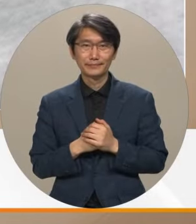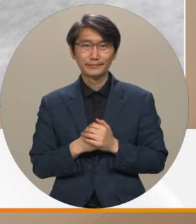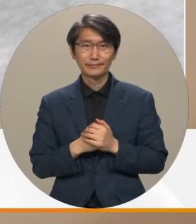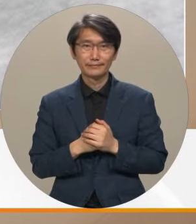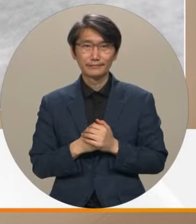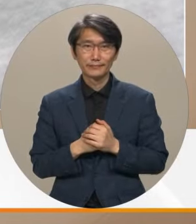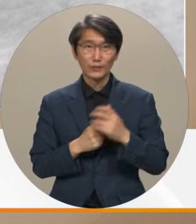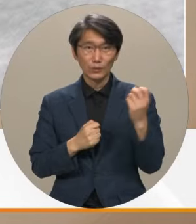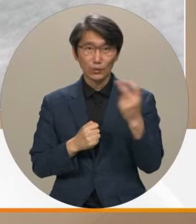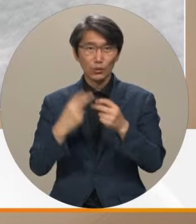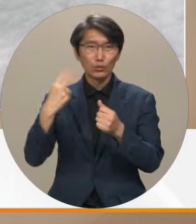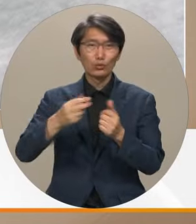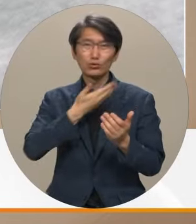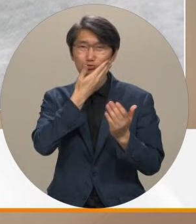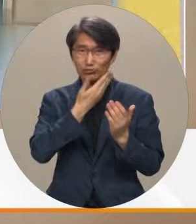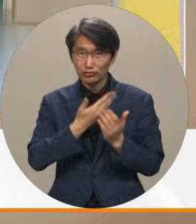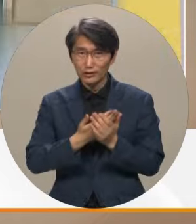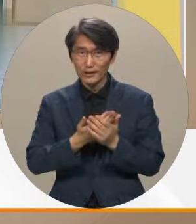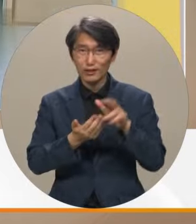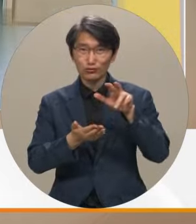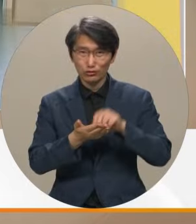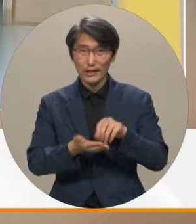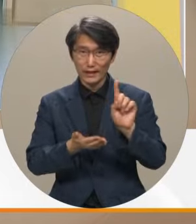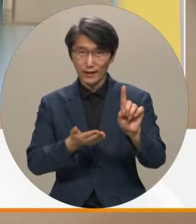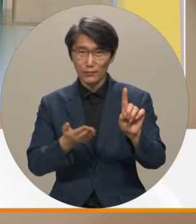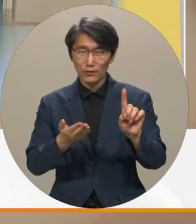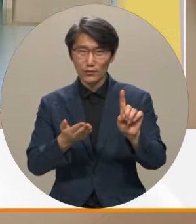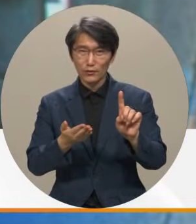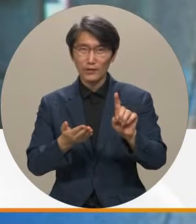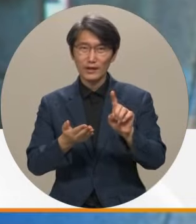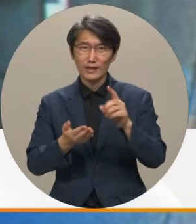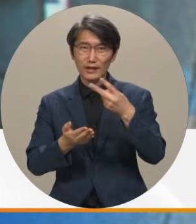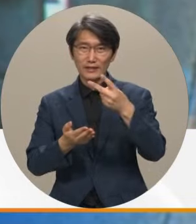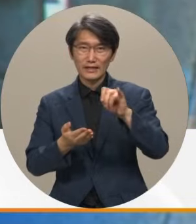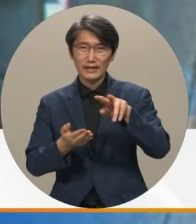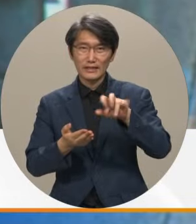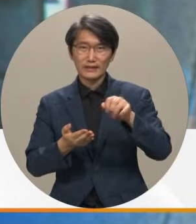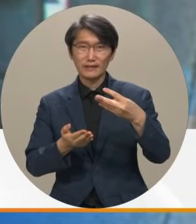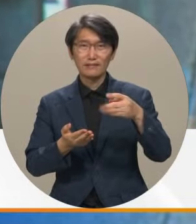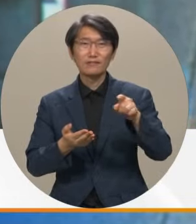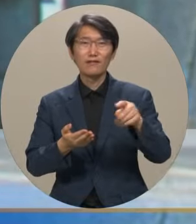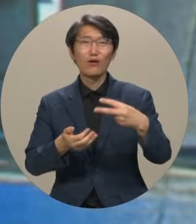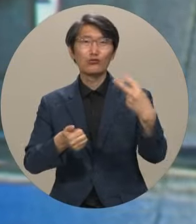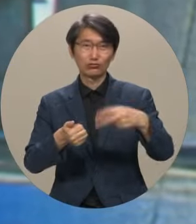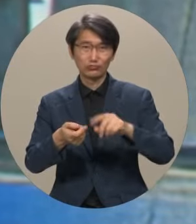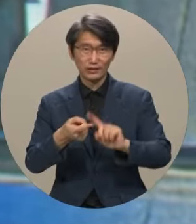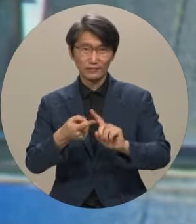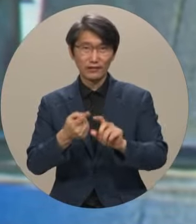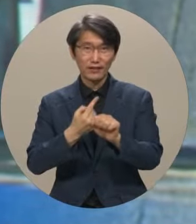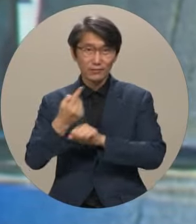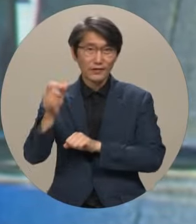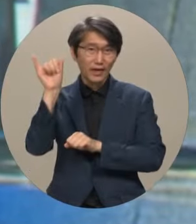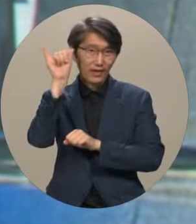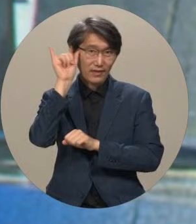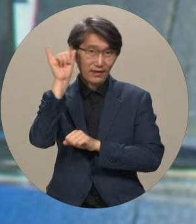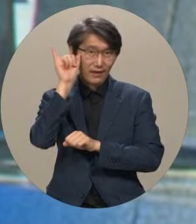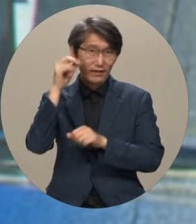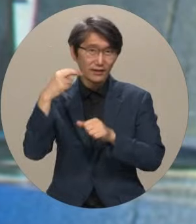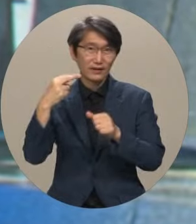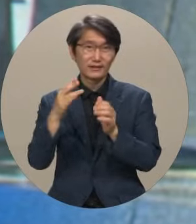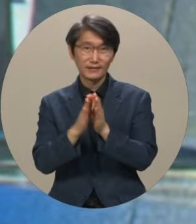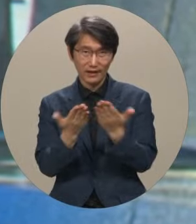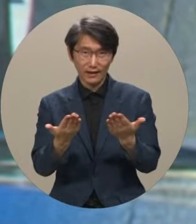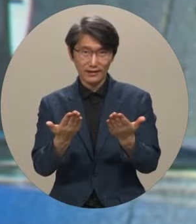자, 또 우리 교육의 중요한 화두 중 하나인 디지털 교육에 대한 질문 드려보겠습니다. 내년부터 AI 디지털